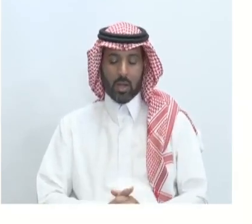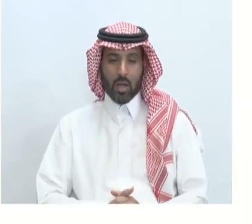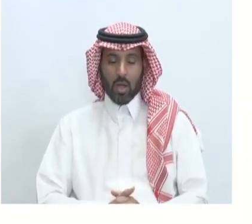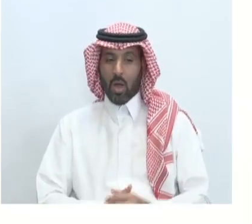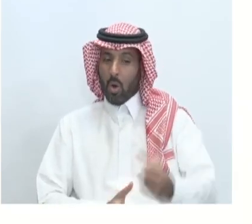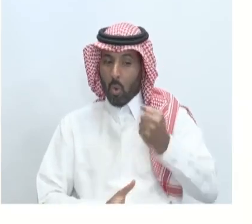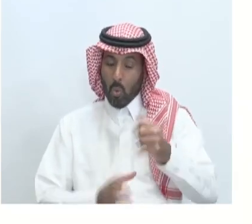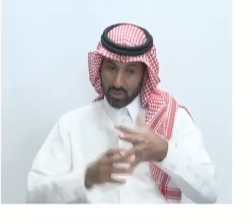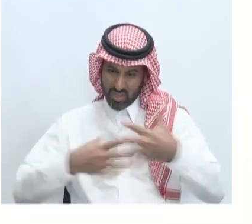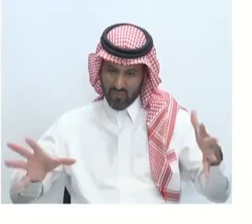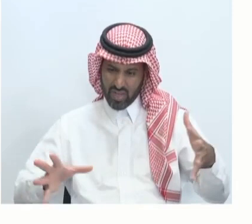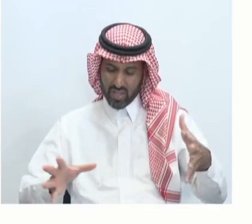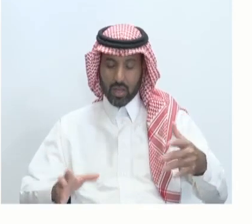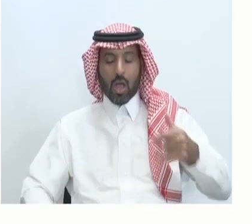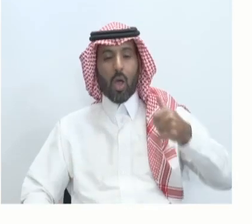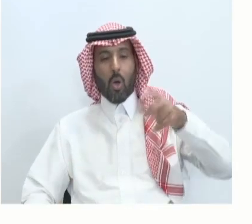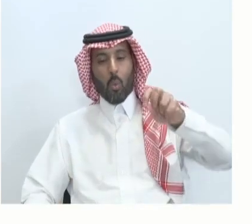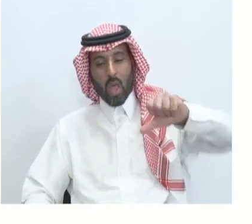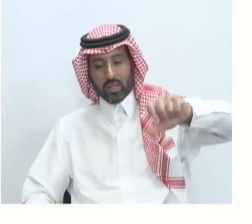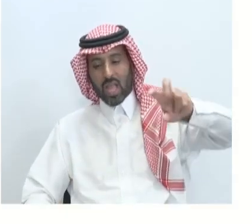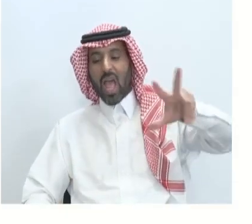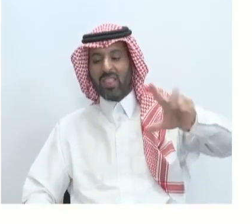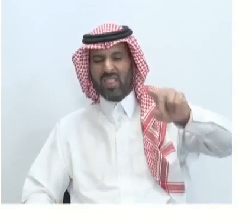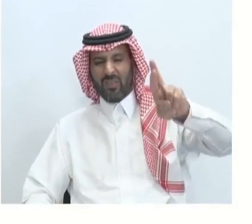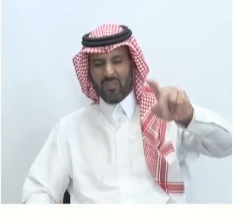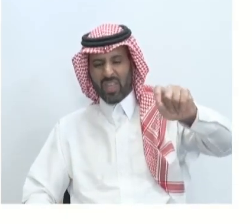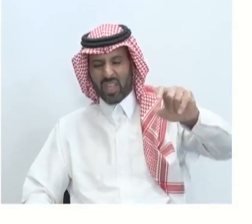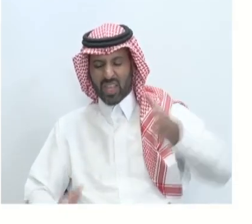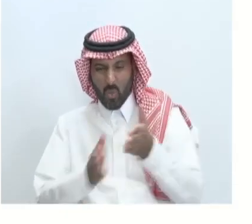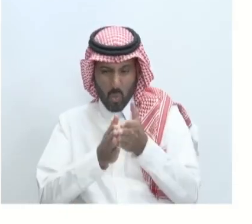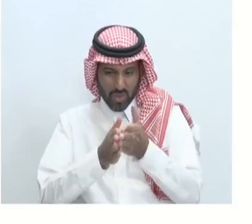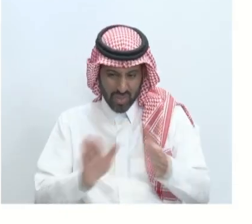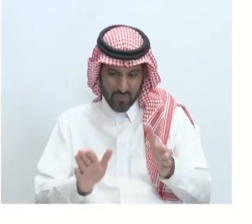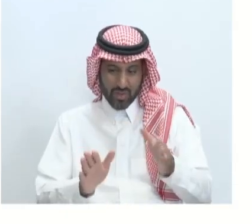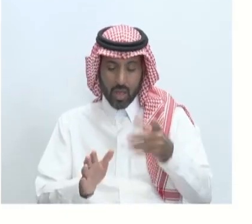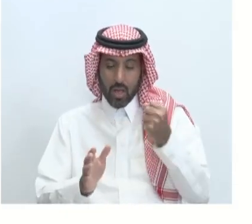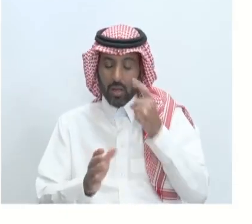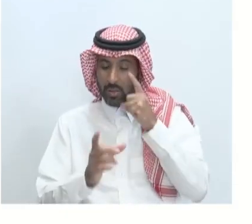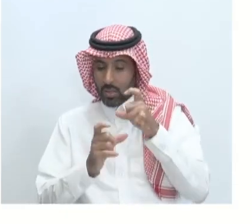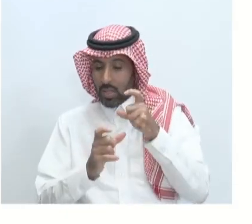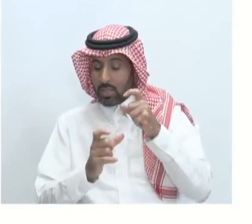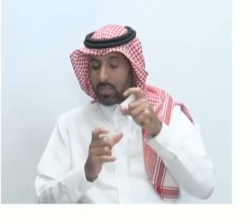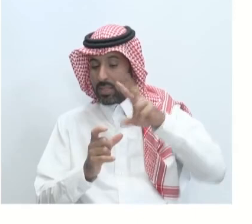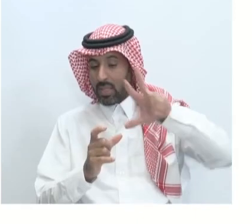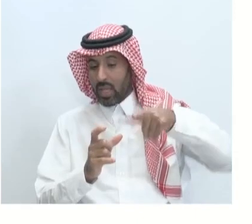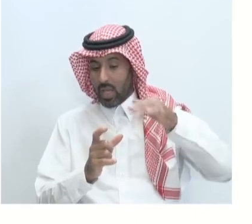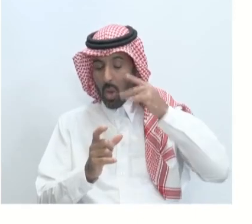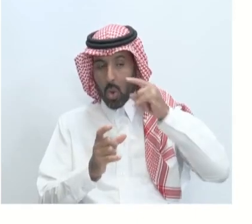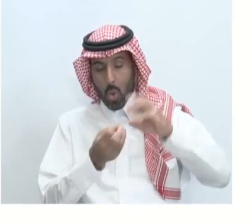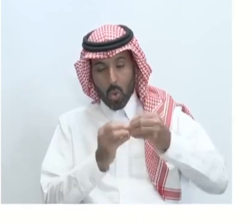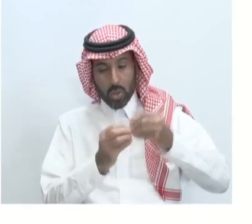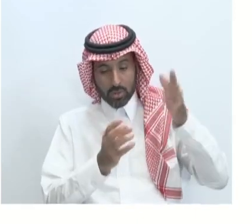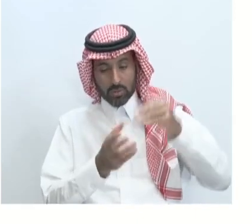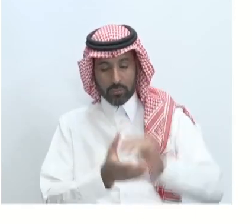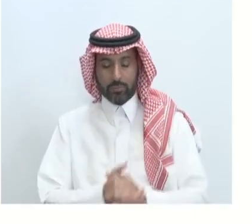درسنا السابق لقوه التفريق وفي درسنا لهذا اليوم سوف نتعرف على الزيق اللوني والزيغ الكروي والزيغ